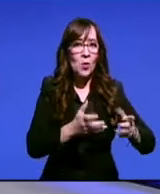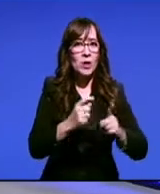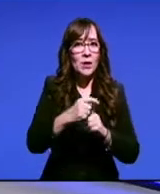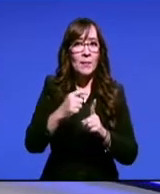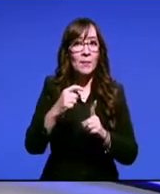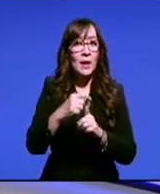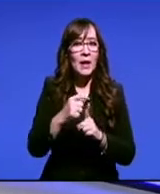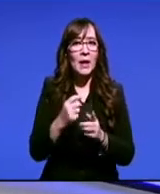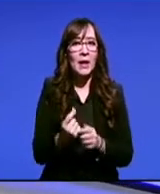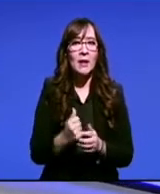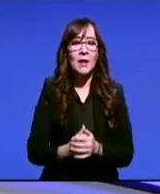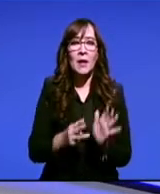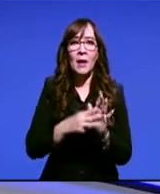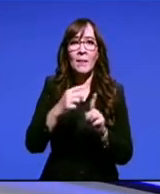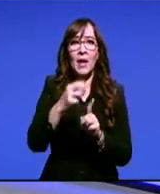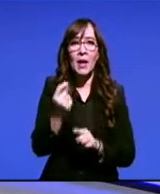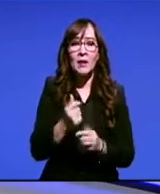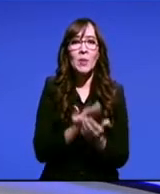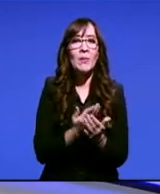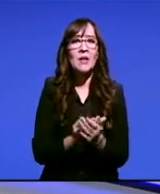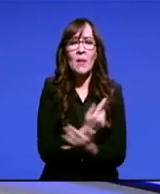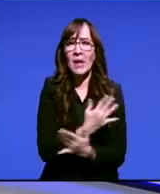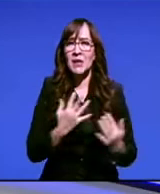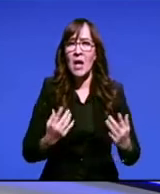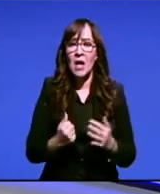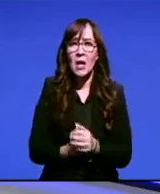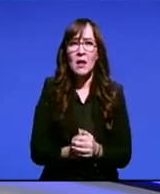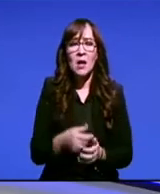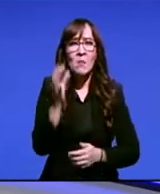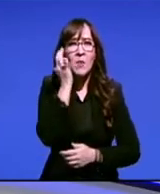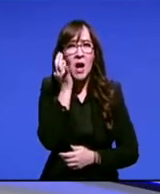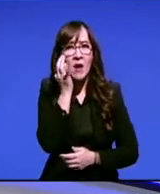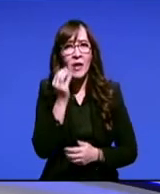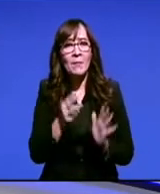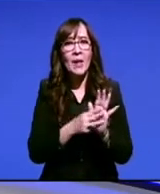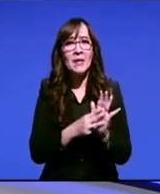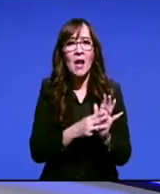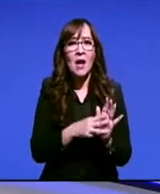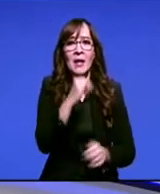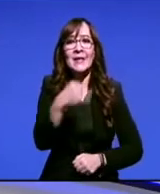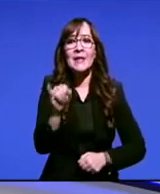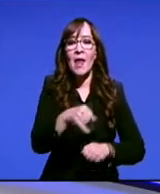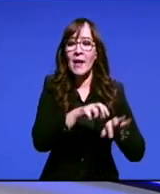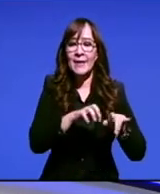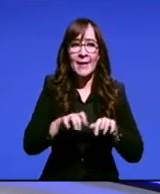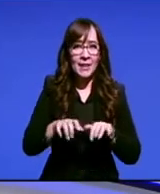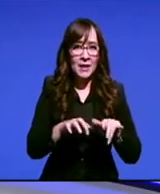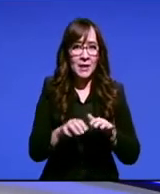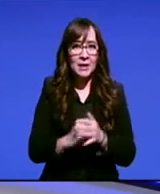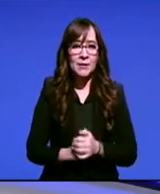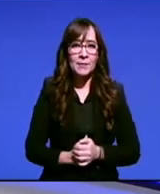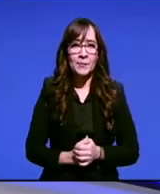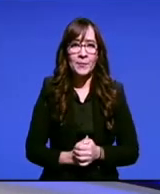DPR dan MPR RI meminta publik memaklumi dan memaafkan adanya kesalahan ketik pada draft RUU Omnibus